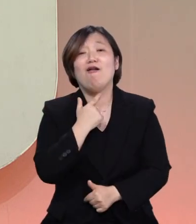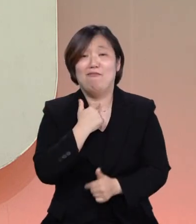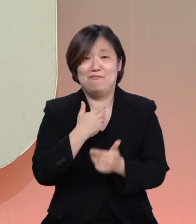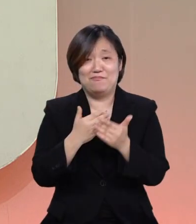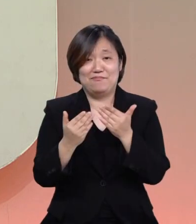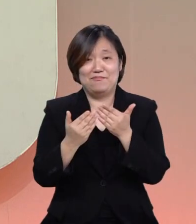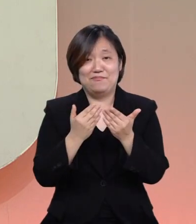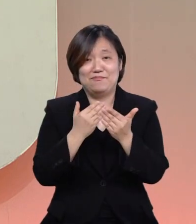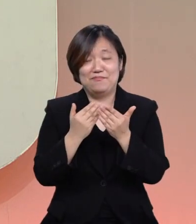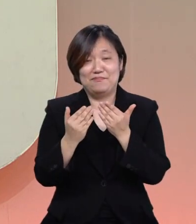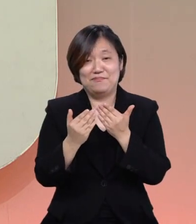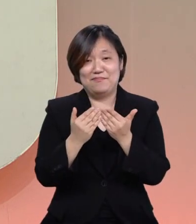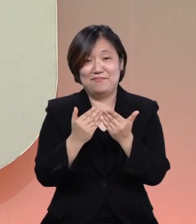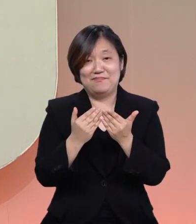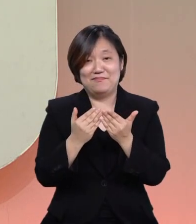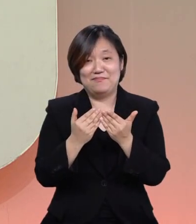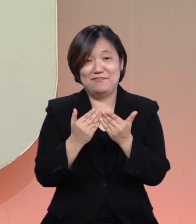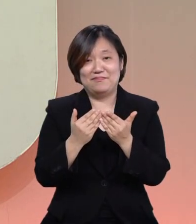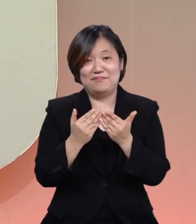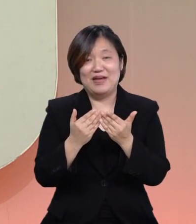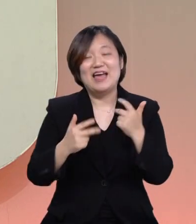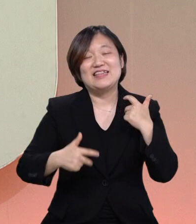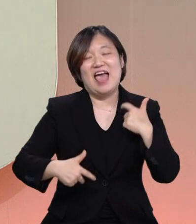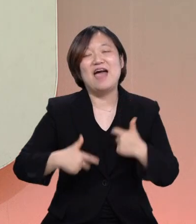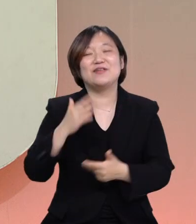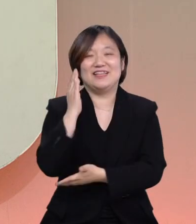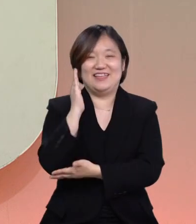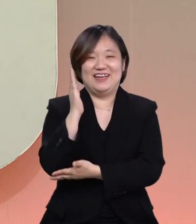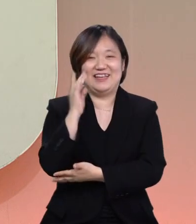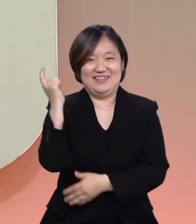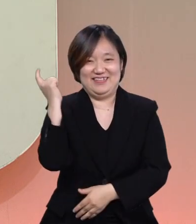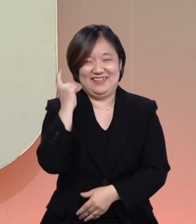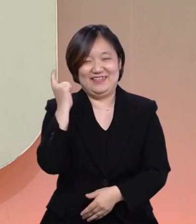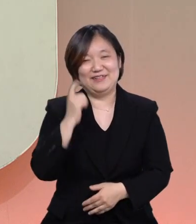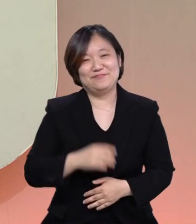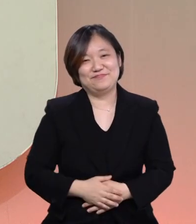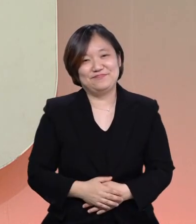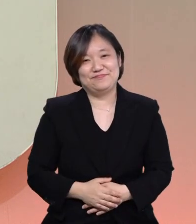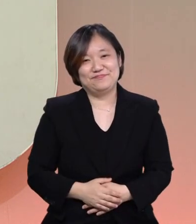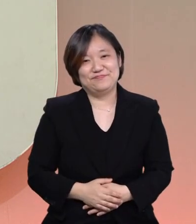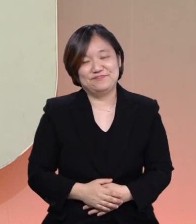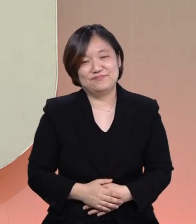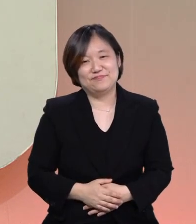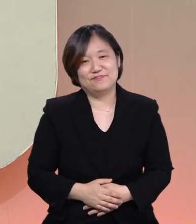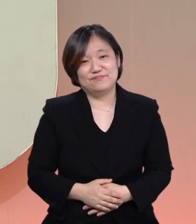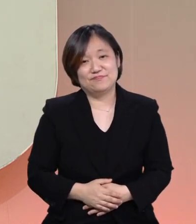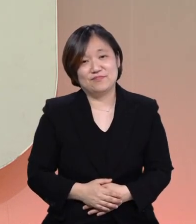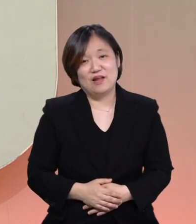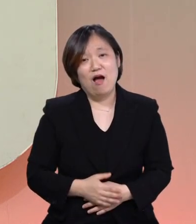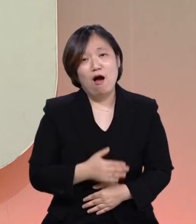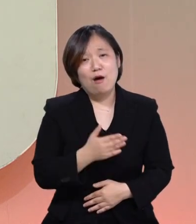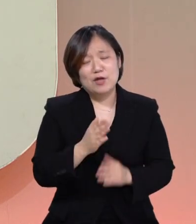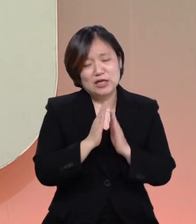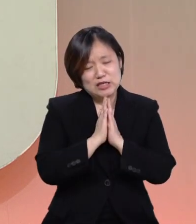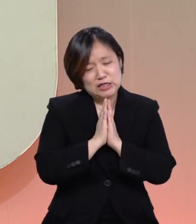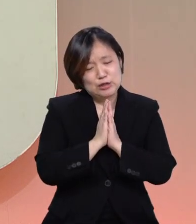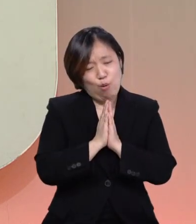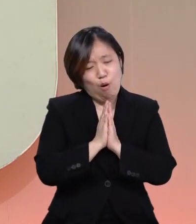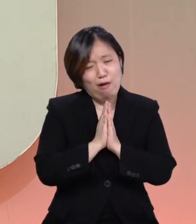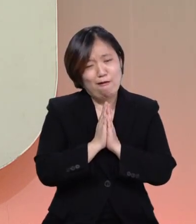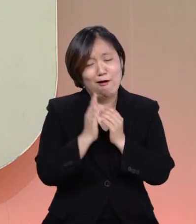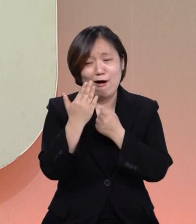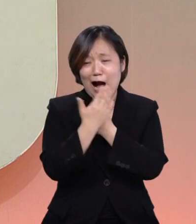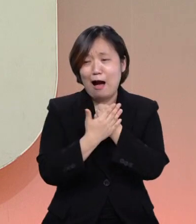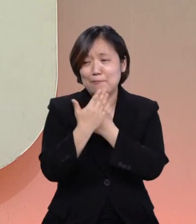체험을 하시게 된 그런 재미난 이야기를 저에게 들려주셨습니다 그러니까 그런 기도의 어떤 체험을 하게 되니까